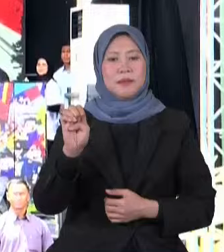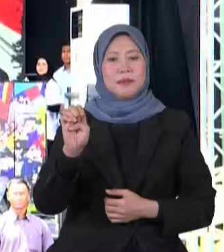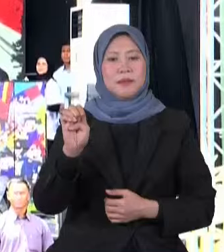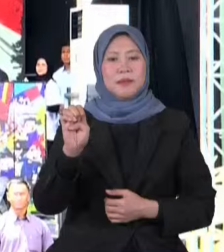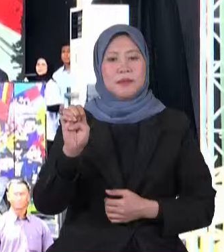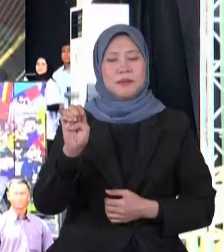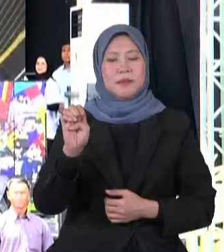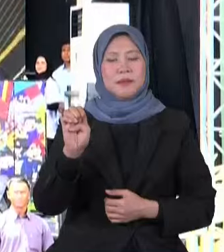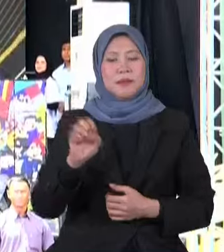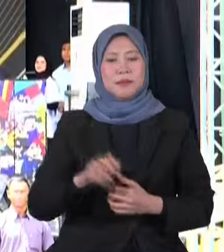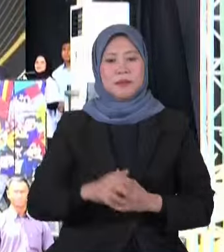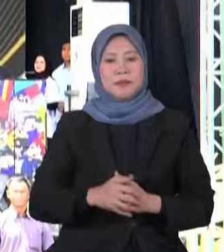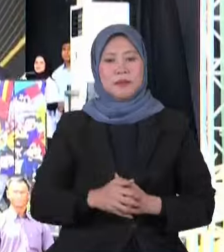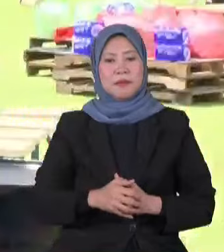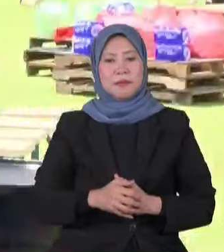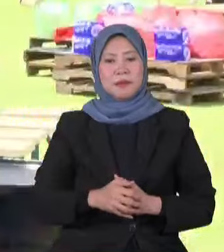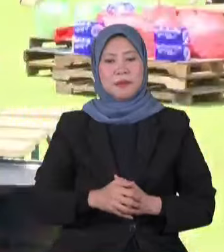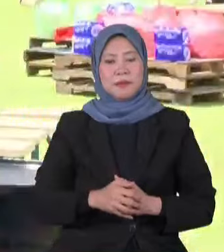Kang.